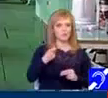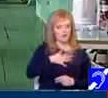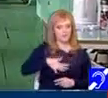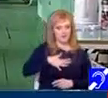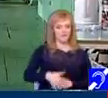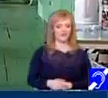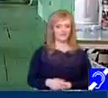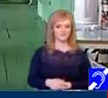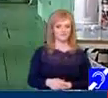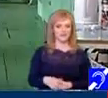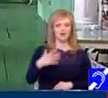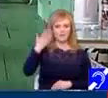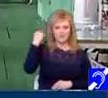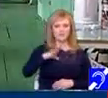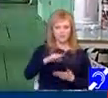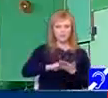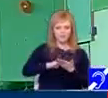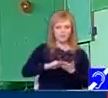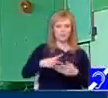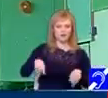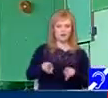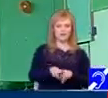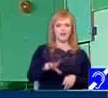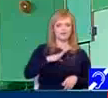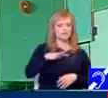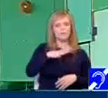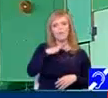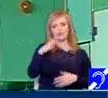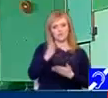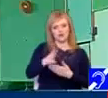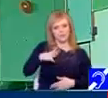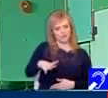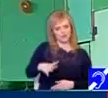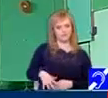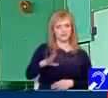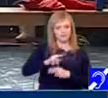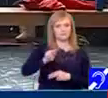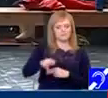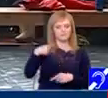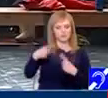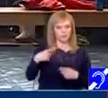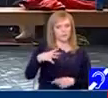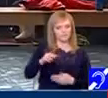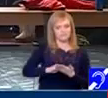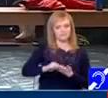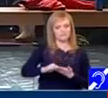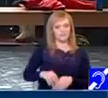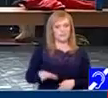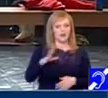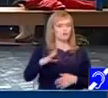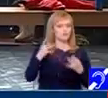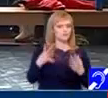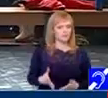emoții. Noi ne-am antrenat mult pentru asta, trebuie să ai foarte multă răbdare. Trebuie să te antrenezi, să te antrenezi. A fost destul de simplu